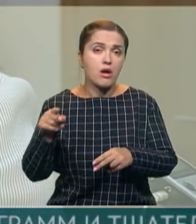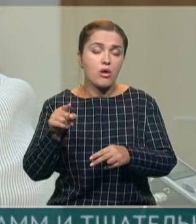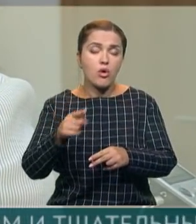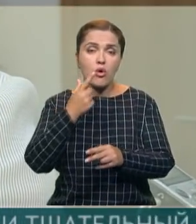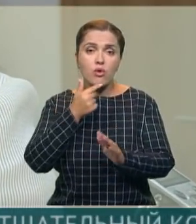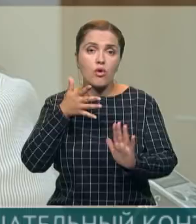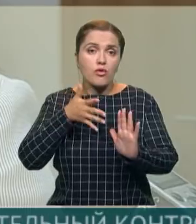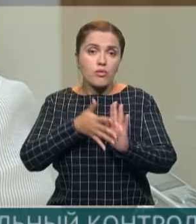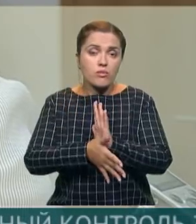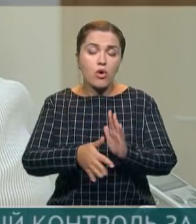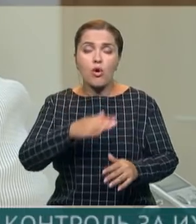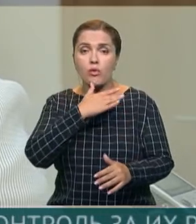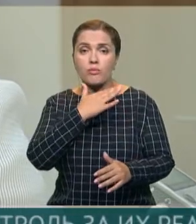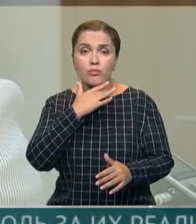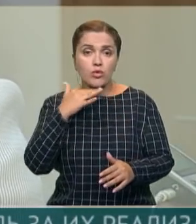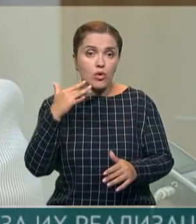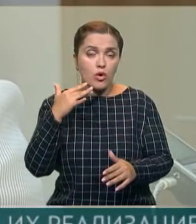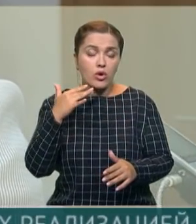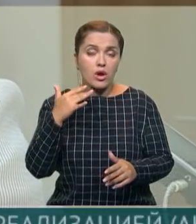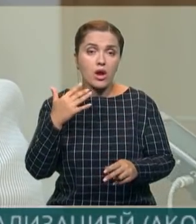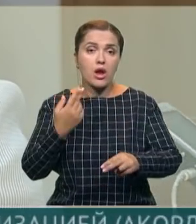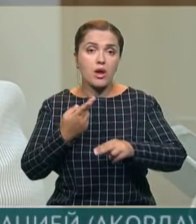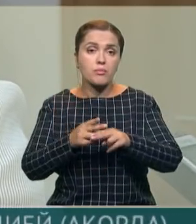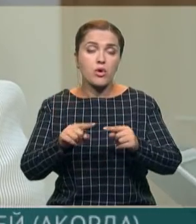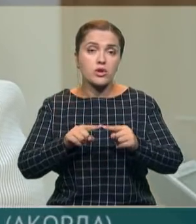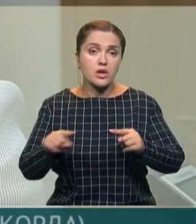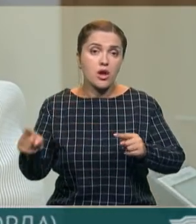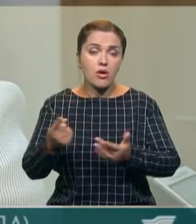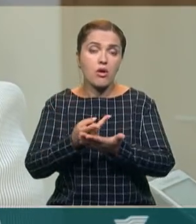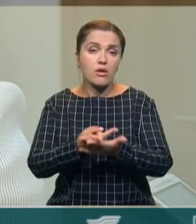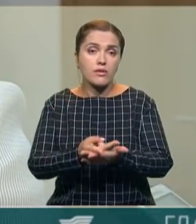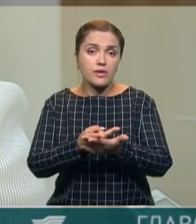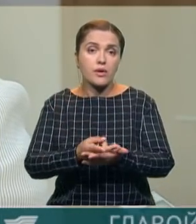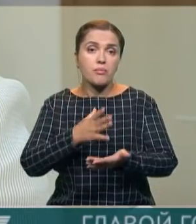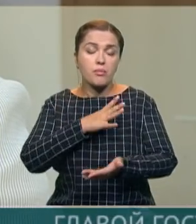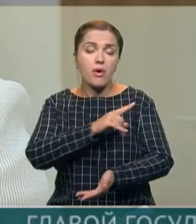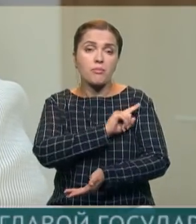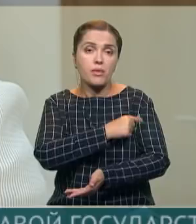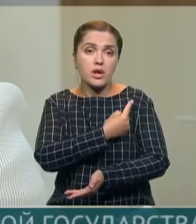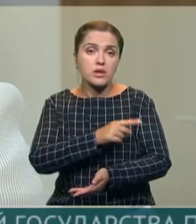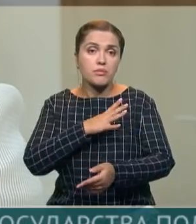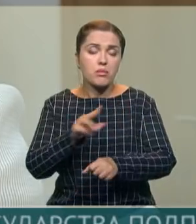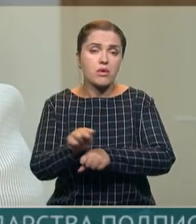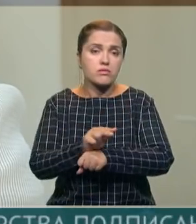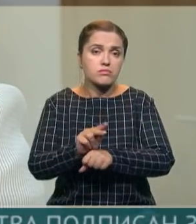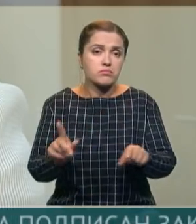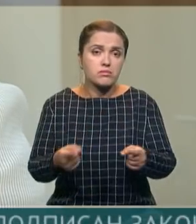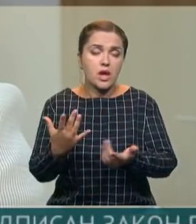состояния его клинической смерти, то есть в течение всего его нахождения в стационаре проводились реанимационные мероприятия. То есть...